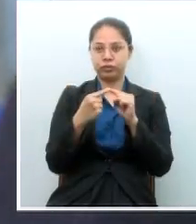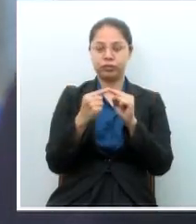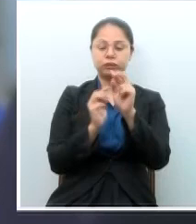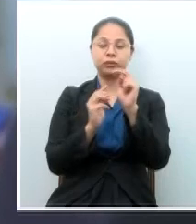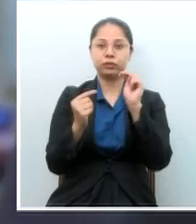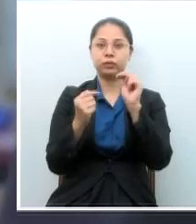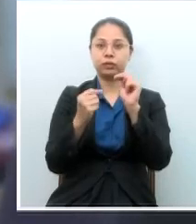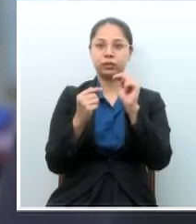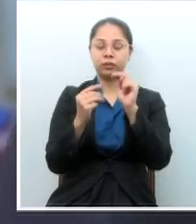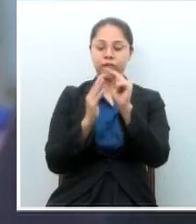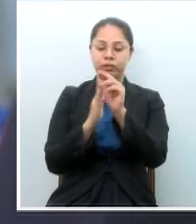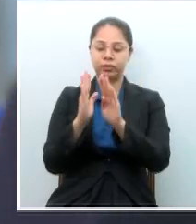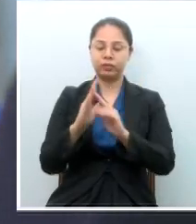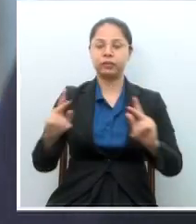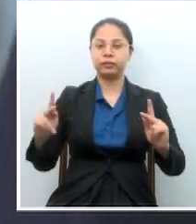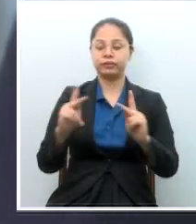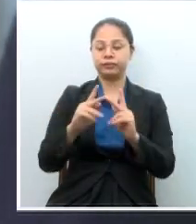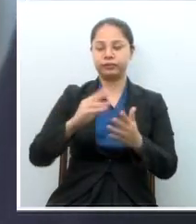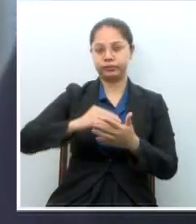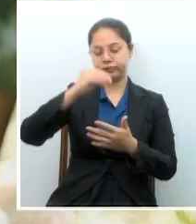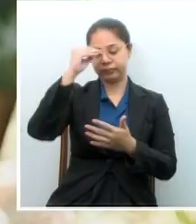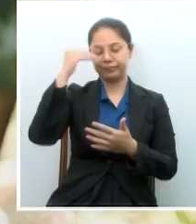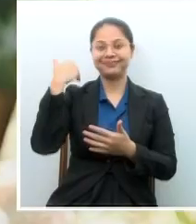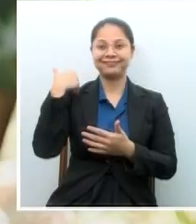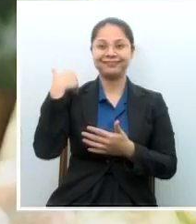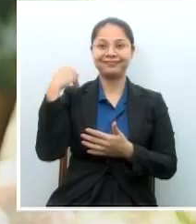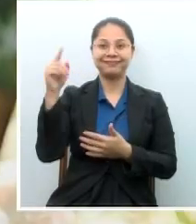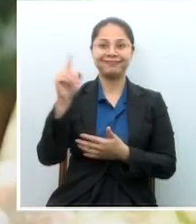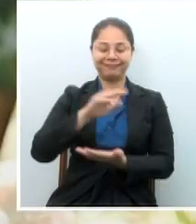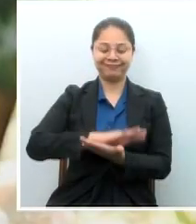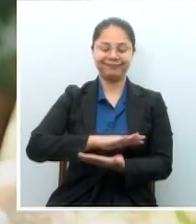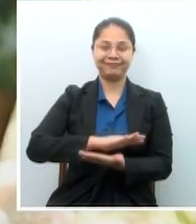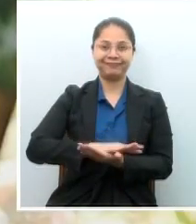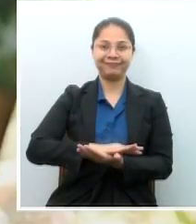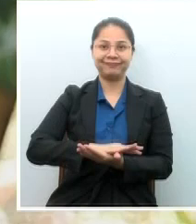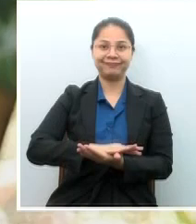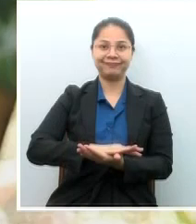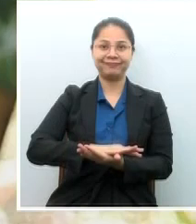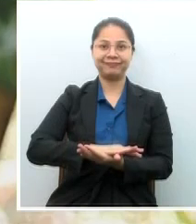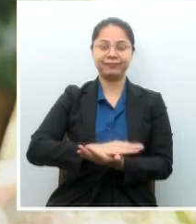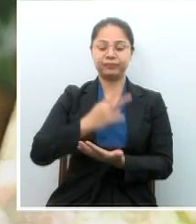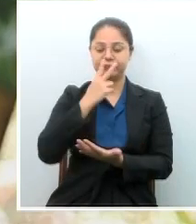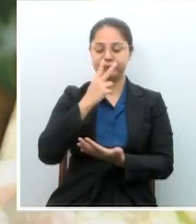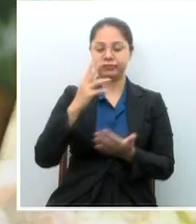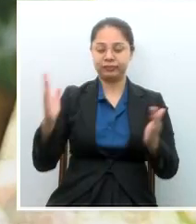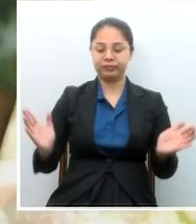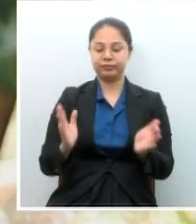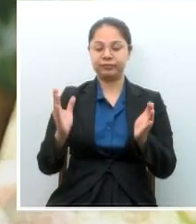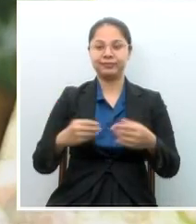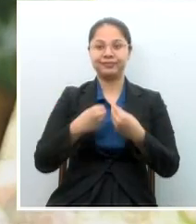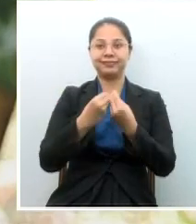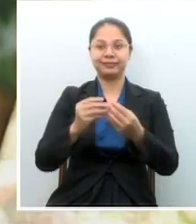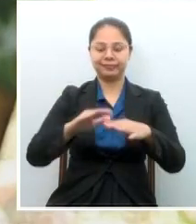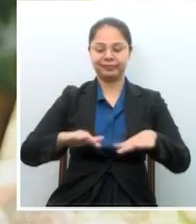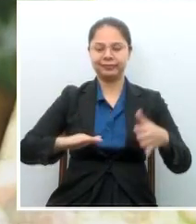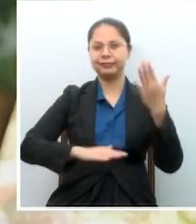ของกระทรวงศึกษาธิการและก็โรงเรียนของเรานั้นนอกจากจะส่งเสริมให้เด็กเรียนรู้ในเ